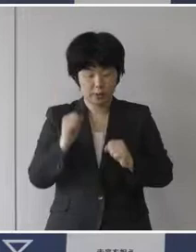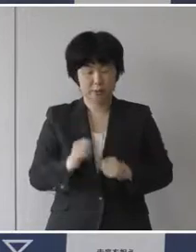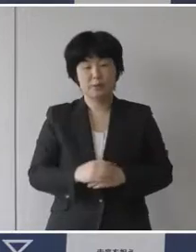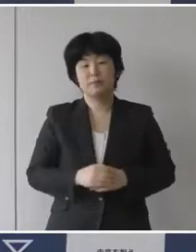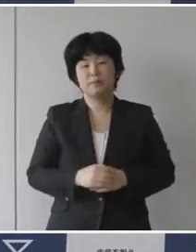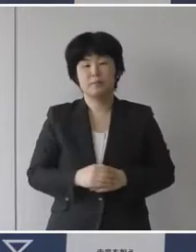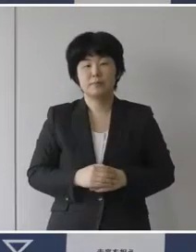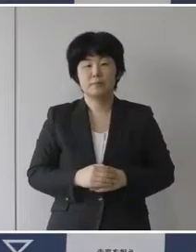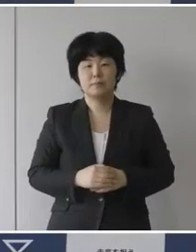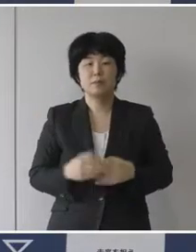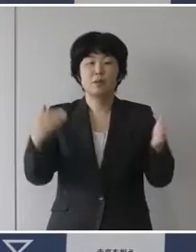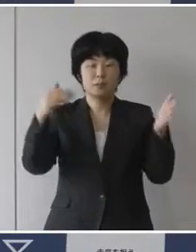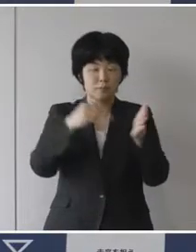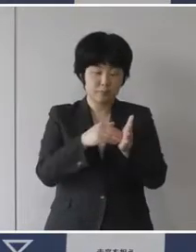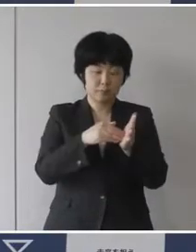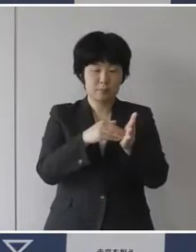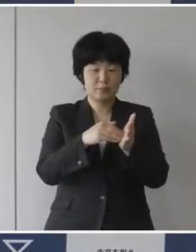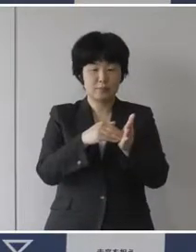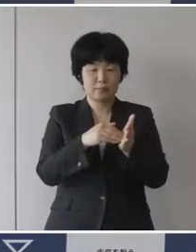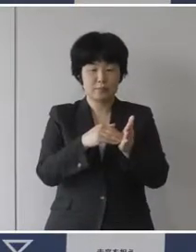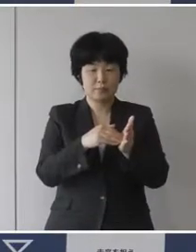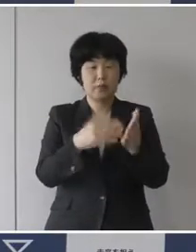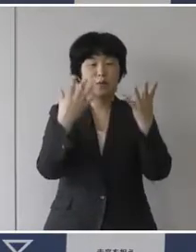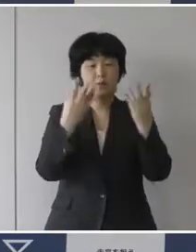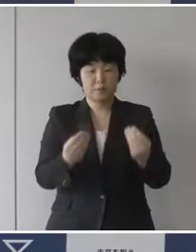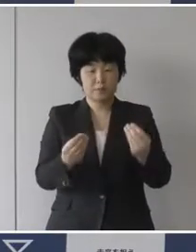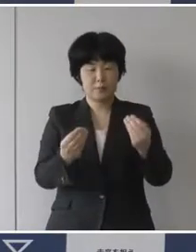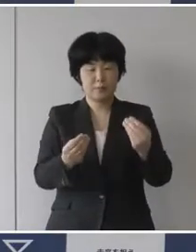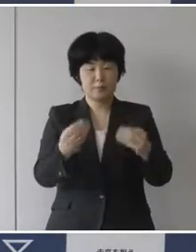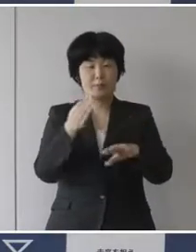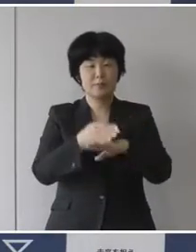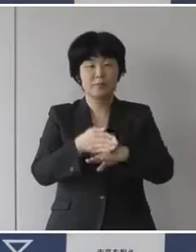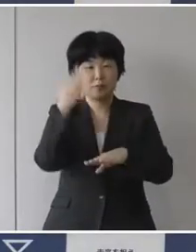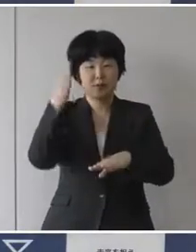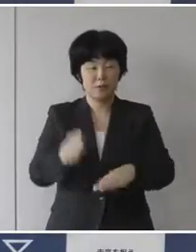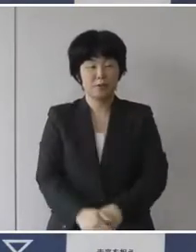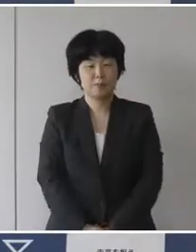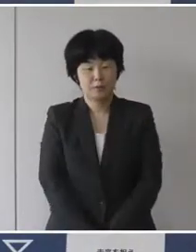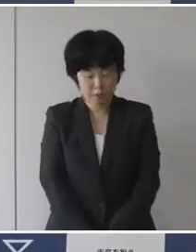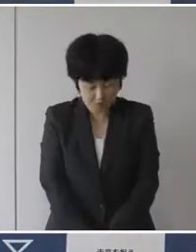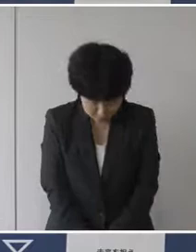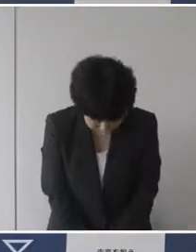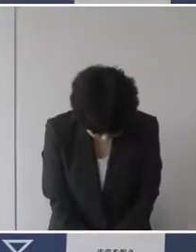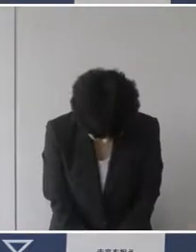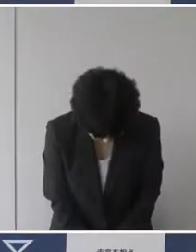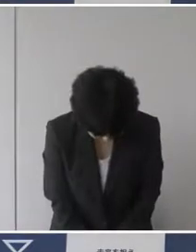上をもちまして、質問させていただきます。どうもありがとうございました。 ありがとうございました。